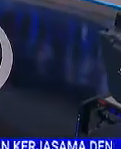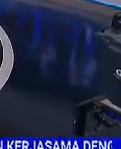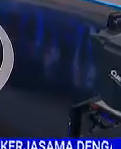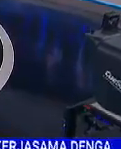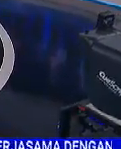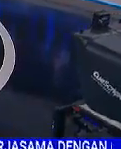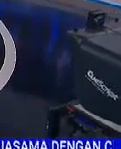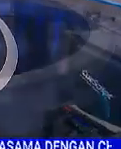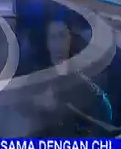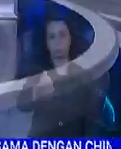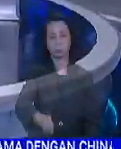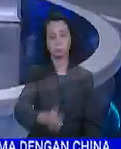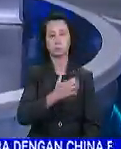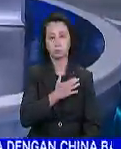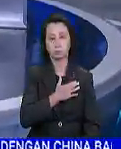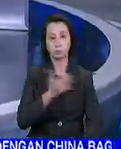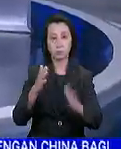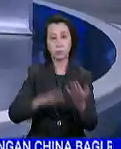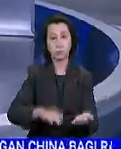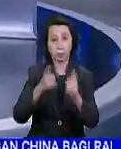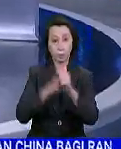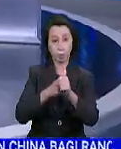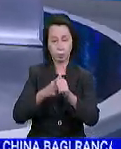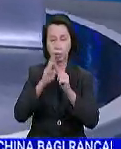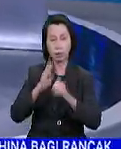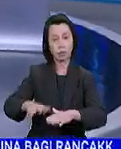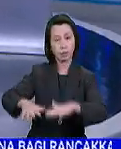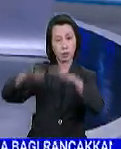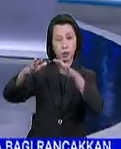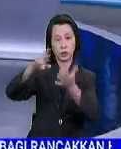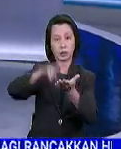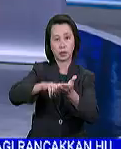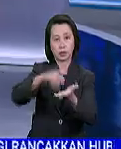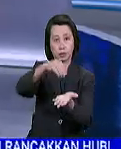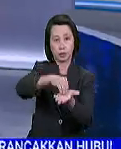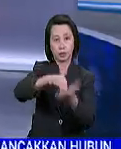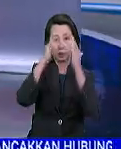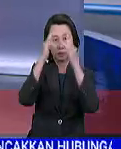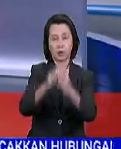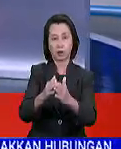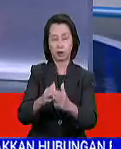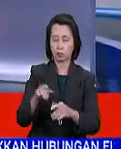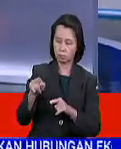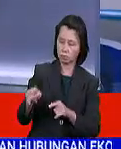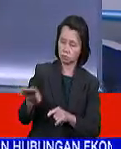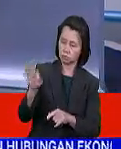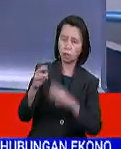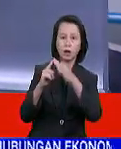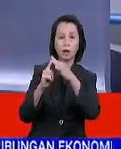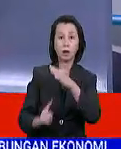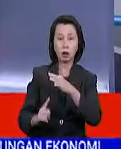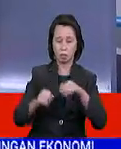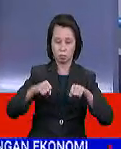Assalamualaikum dan salam sejahtera. Korban pertama akibat banjir direkodkan di Pahang. Mangsa ditemui lemas